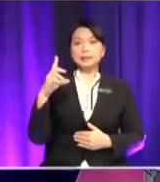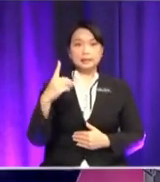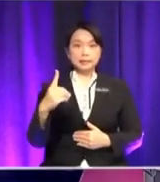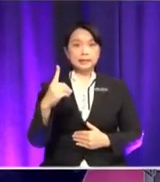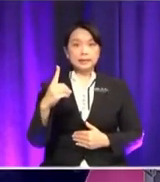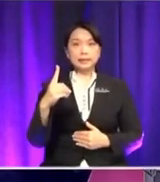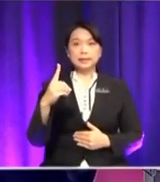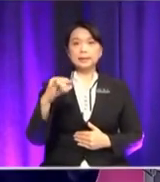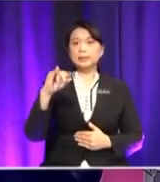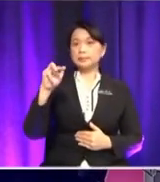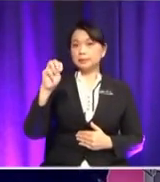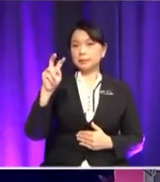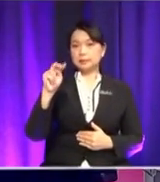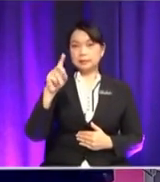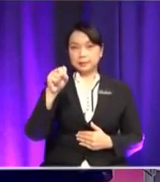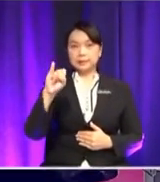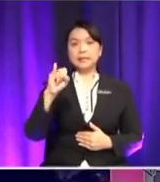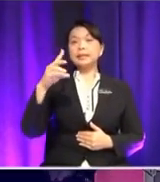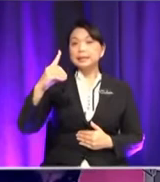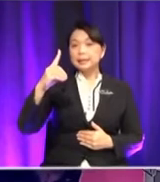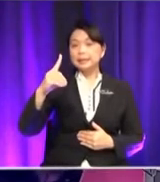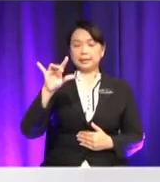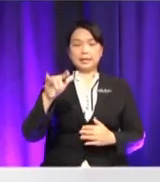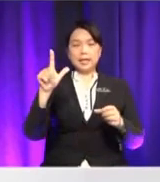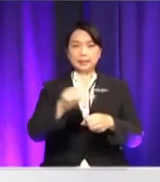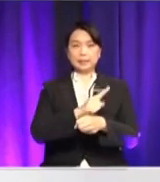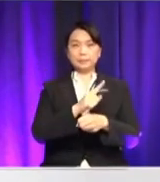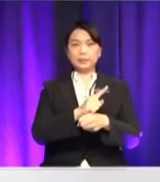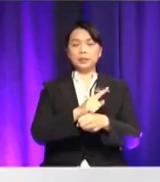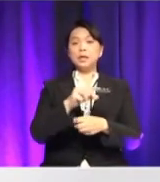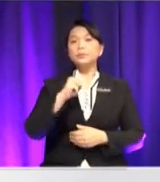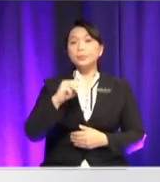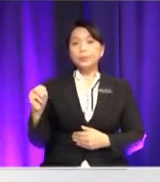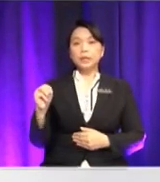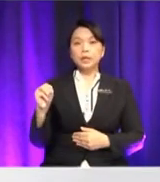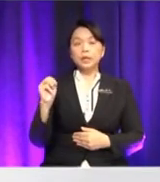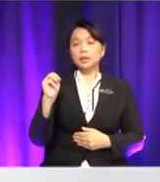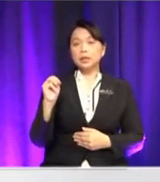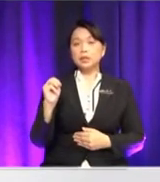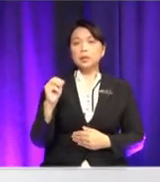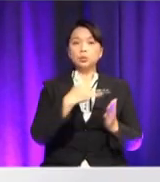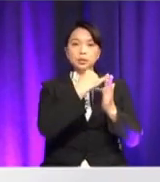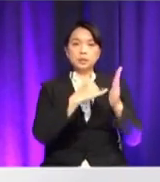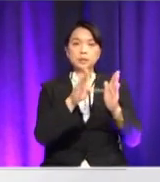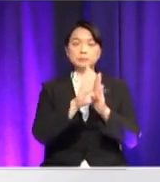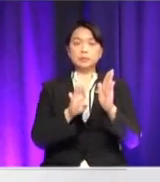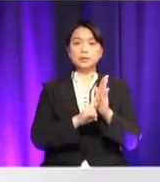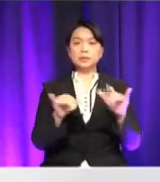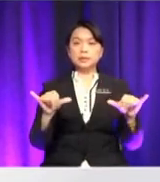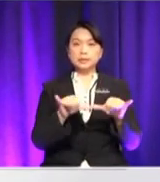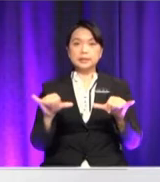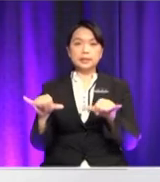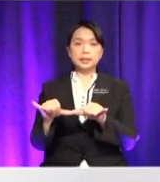sesuai guna tanya diantara keempat murini a ke biasaan nya lukisan Halo yang